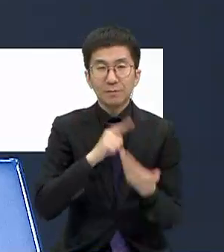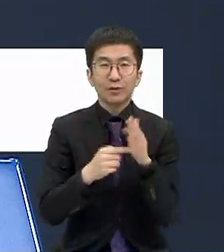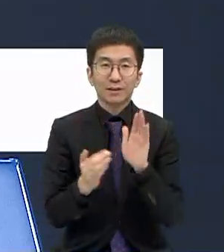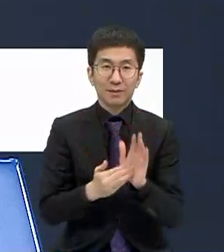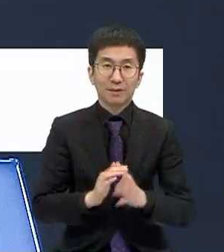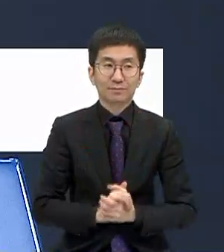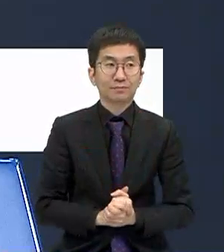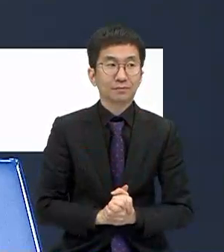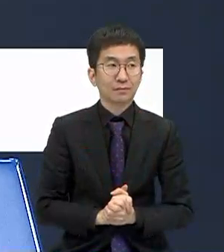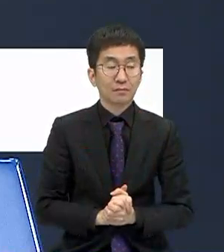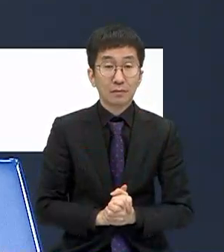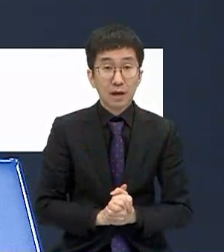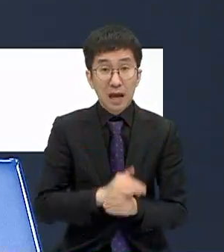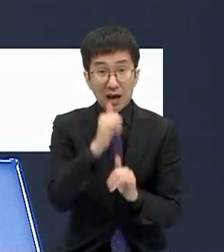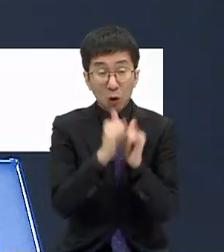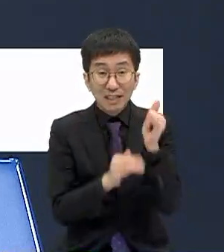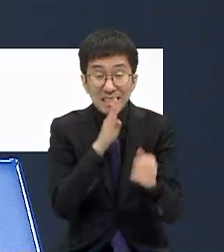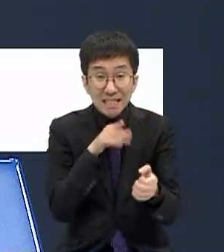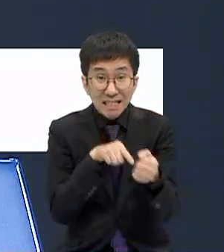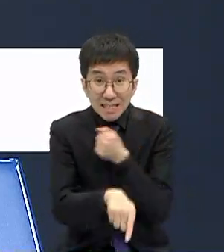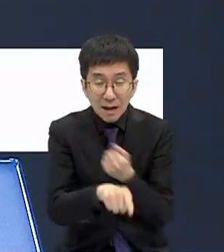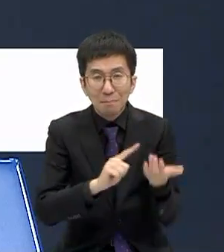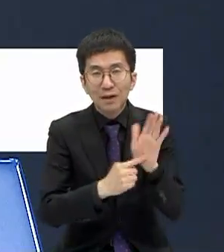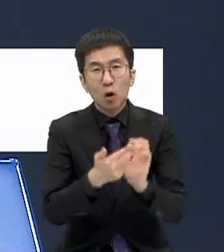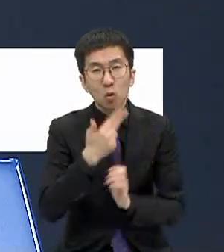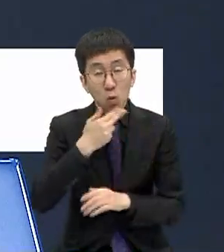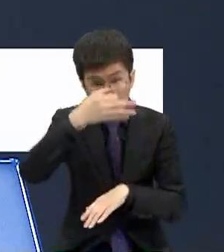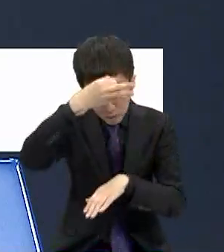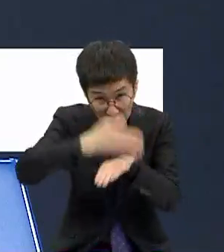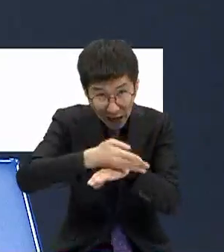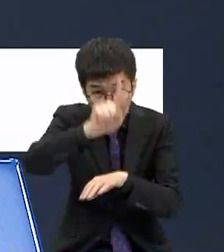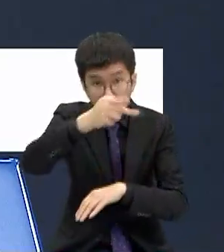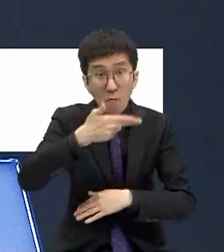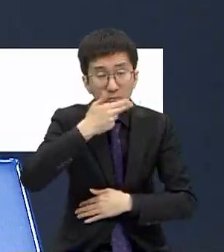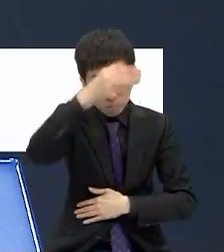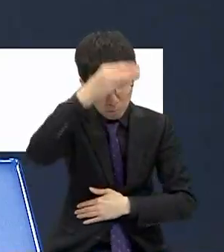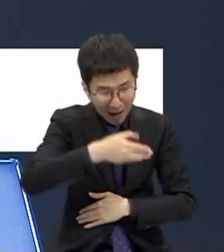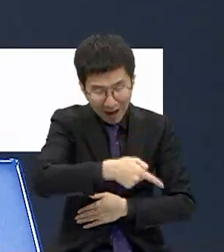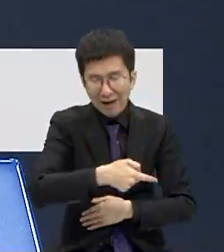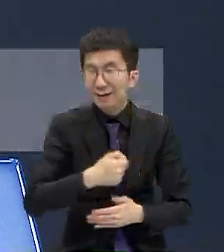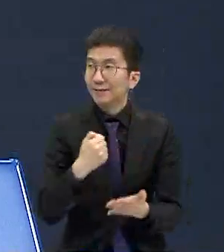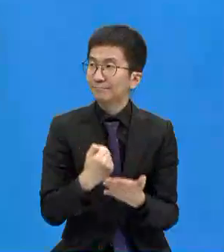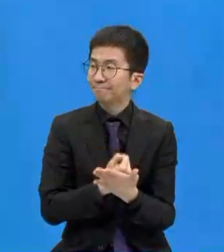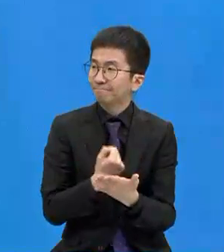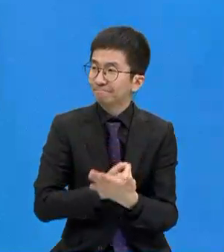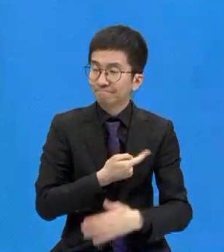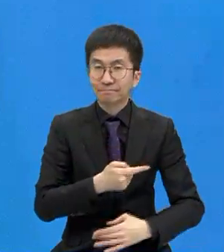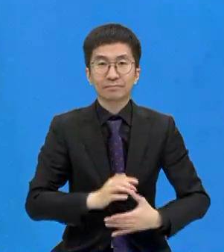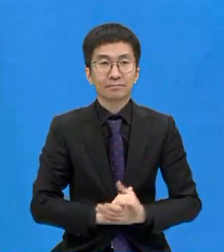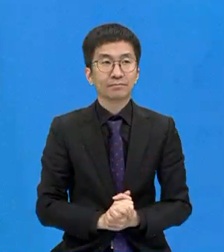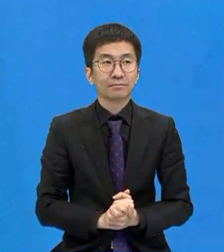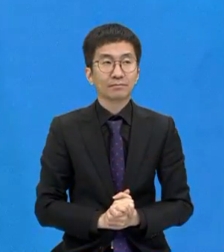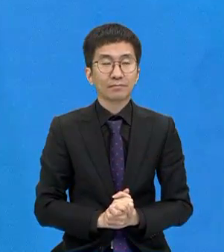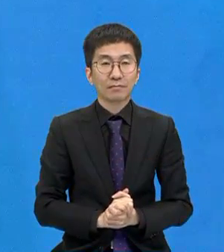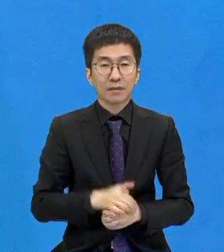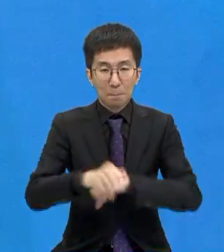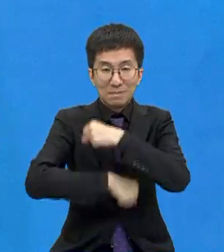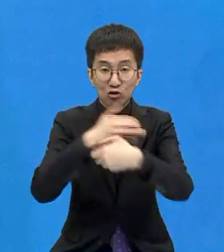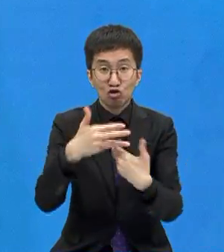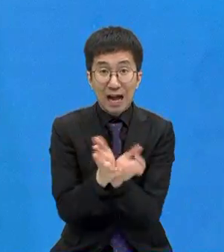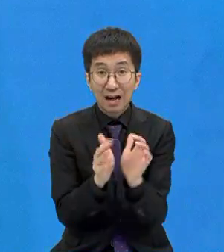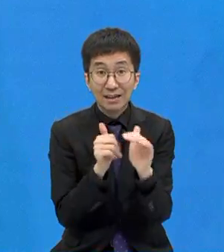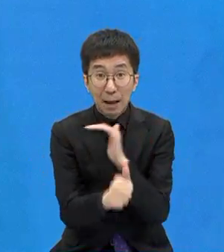않고 진정성 있는 사과가 없었던 점에 대해서 유감을 표합니다. 송영길 민주당